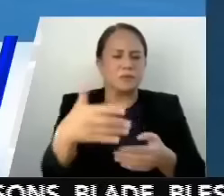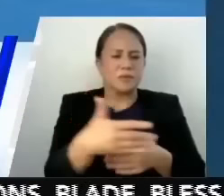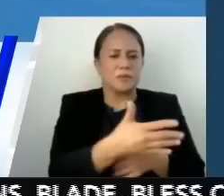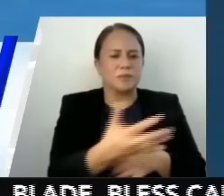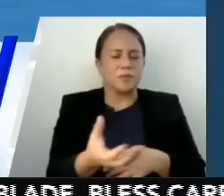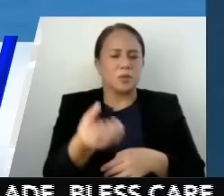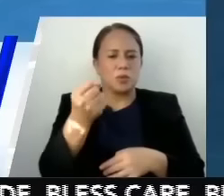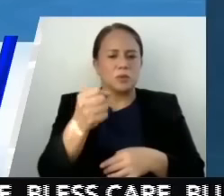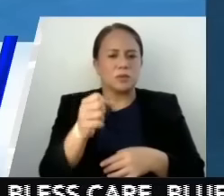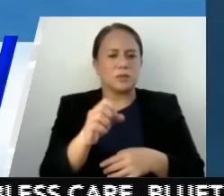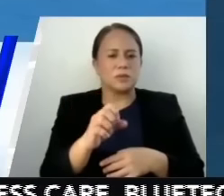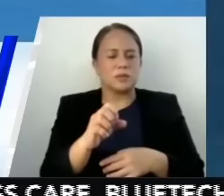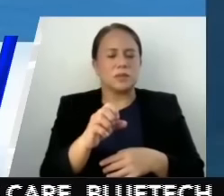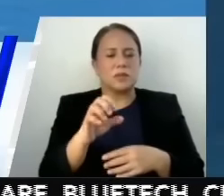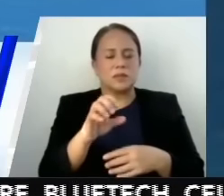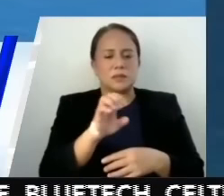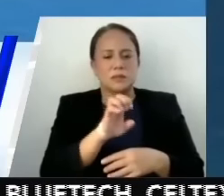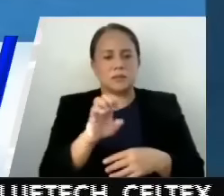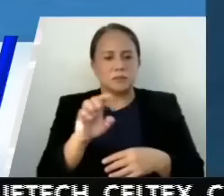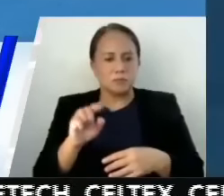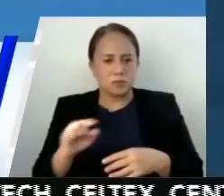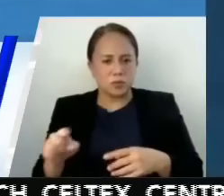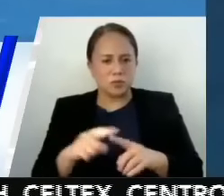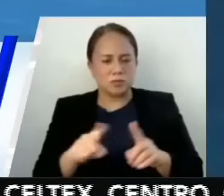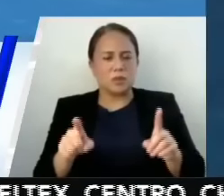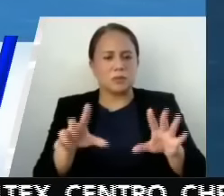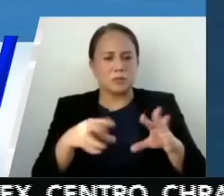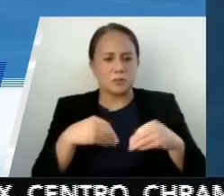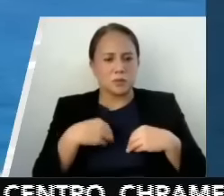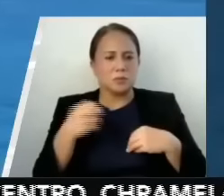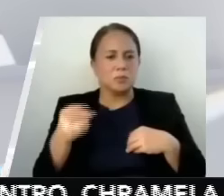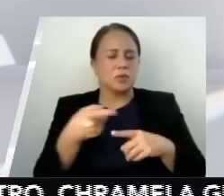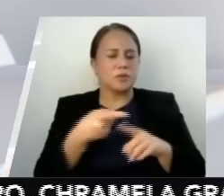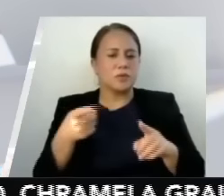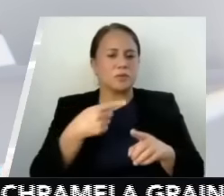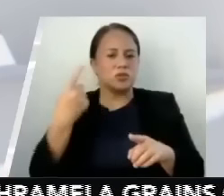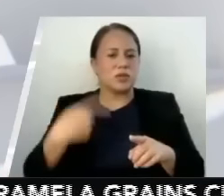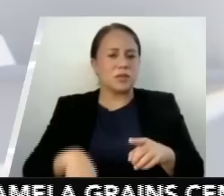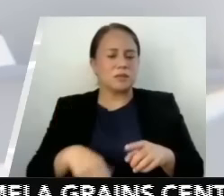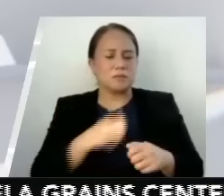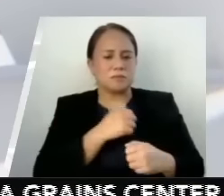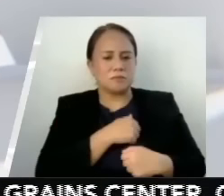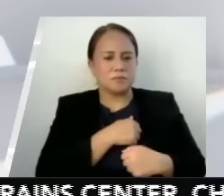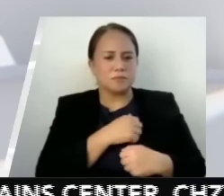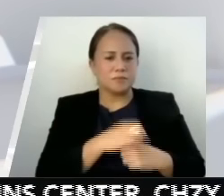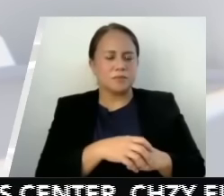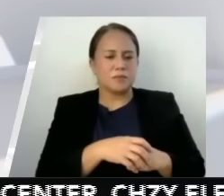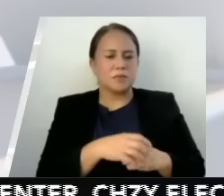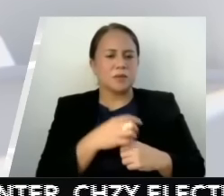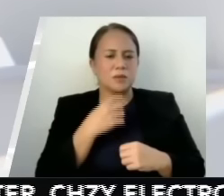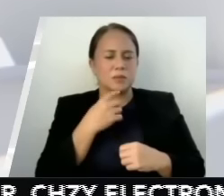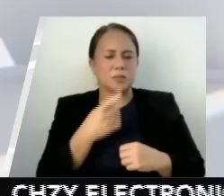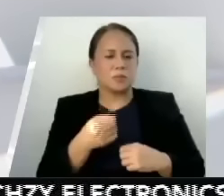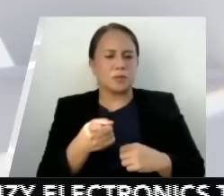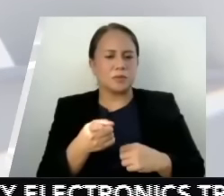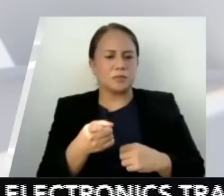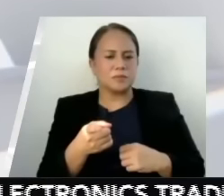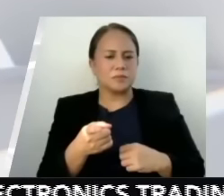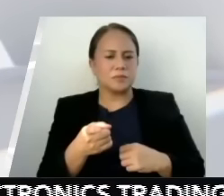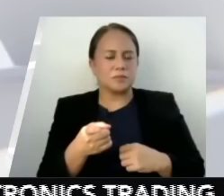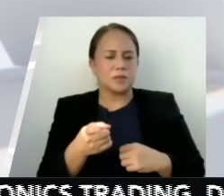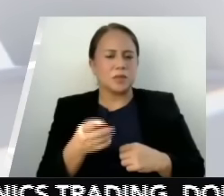ng Pilipinas, pero tumatanggap ng utos mula sa Chinese military. I would call them a clear and present challenge, not a